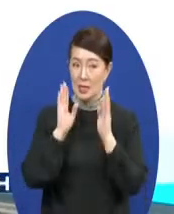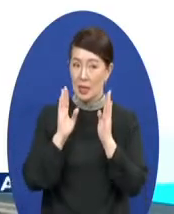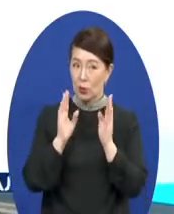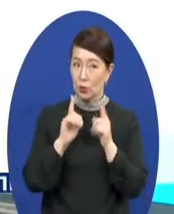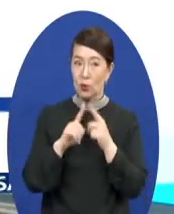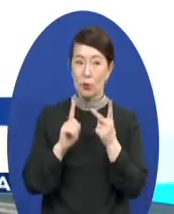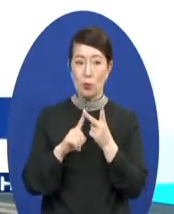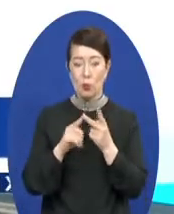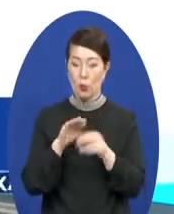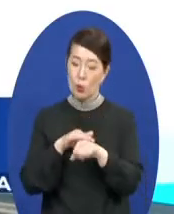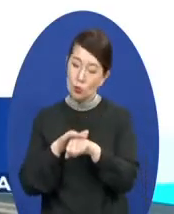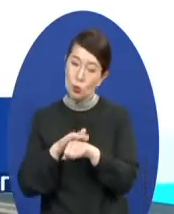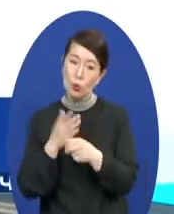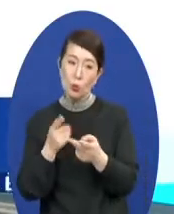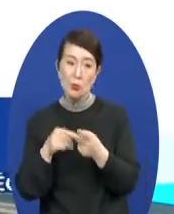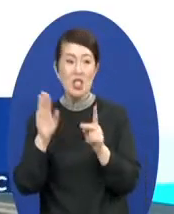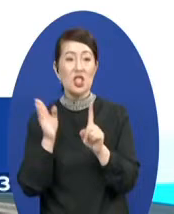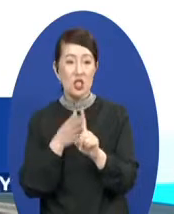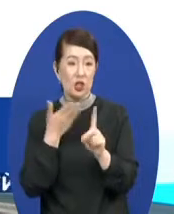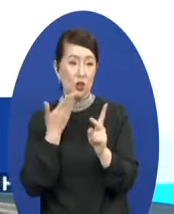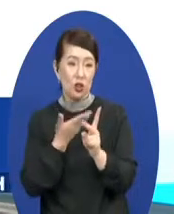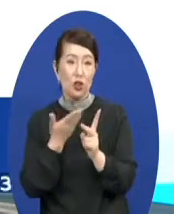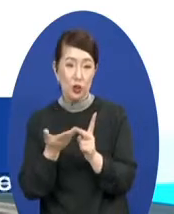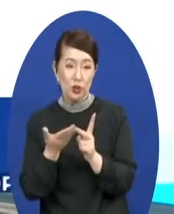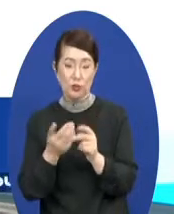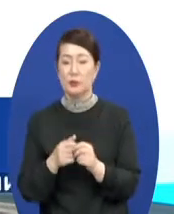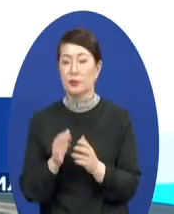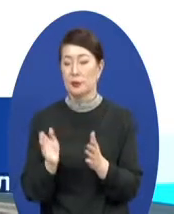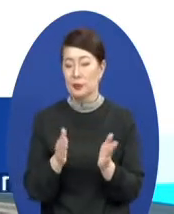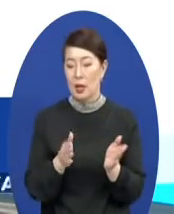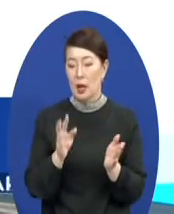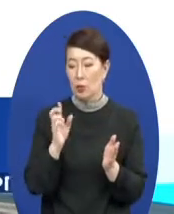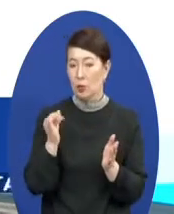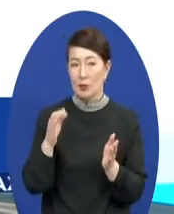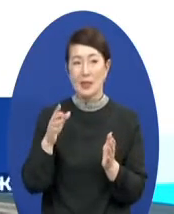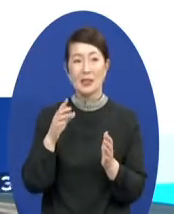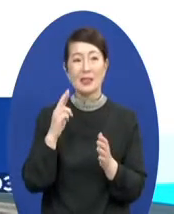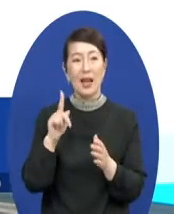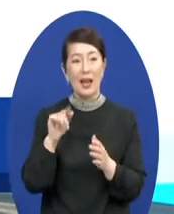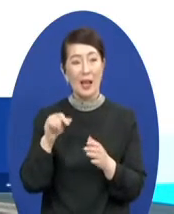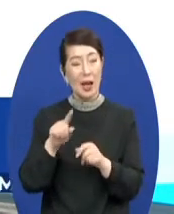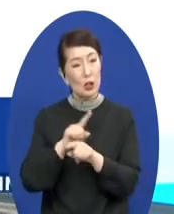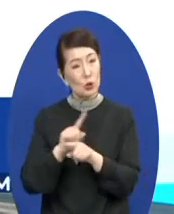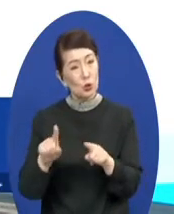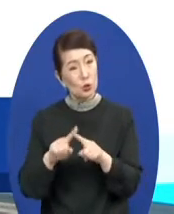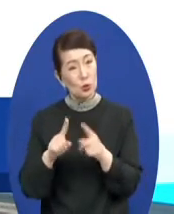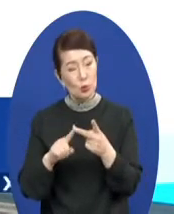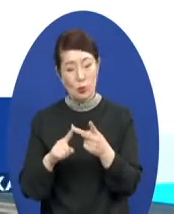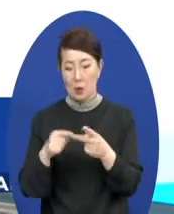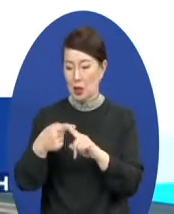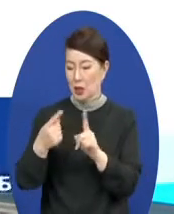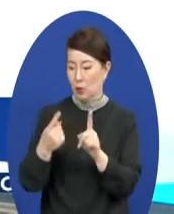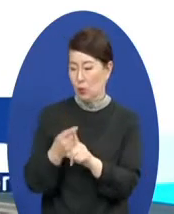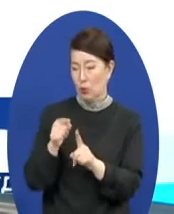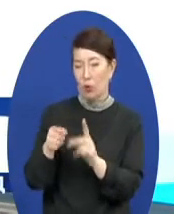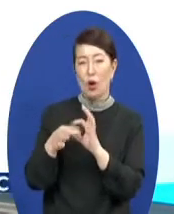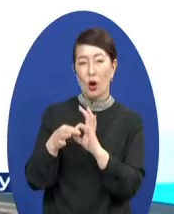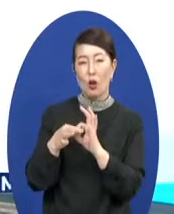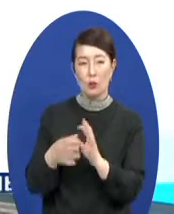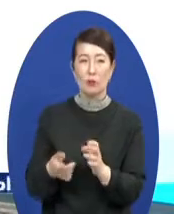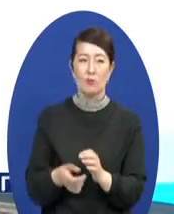сануулгах юм уу? Уучлалгуулах үүрэг болох энэ шийдвэрлэлийг ногдуулна. Бусад одоо захиргааны зөрчил юм уу? Гэмт хэргийн чанартай энэ зүйлүүд